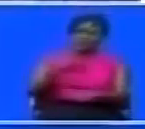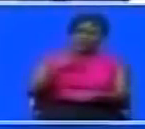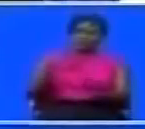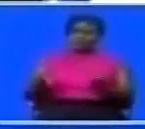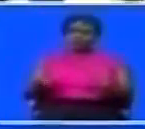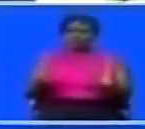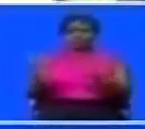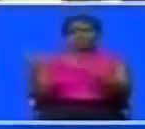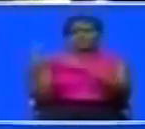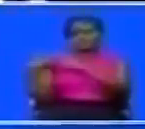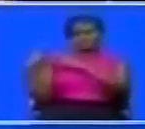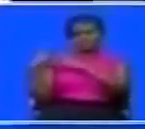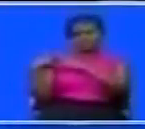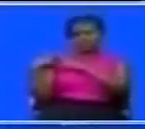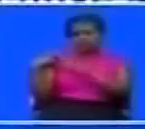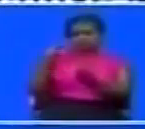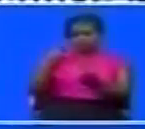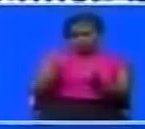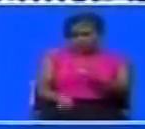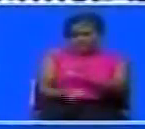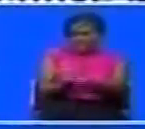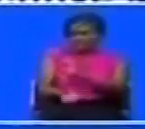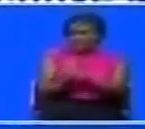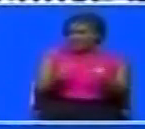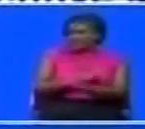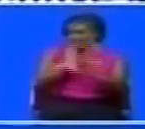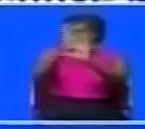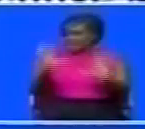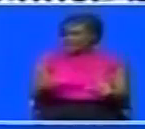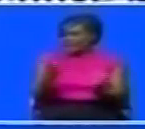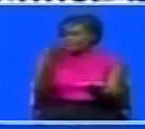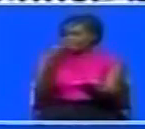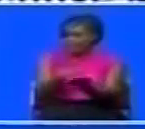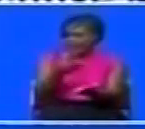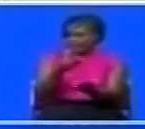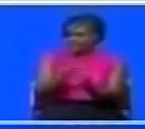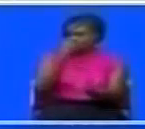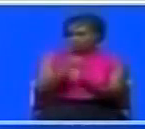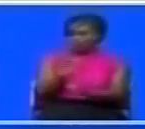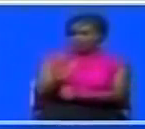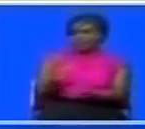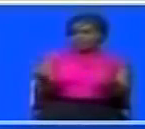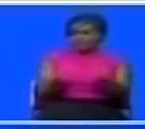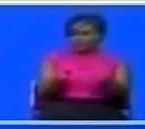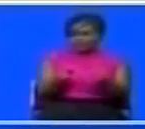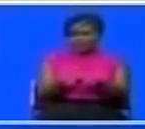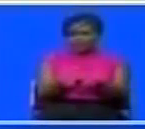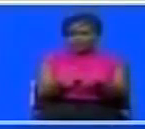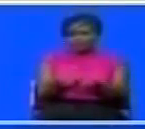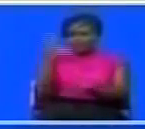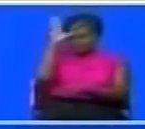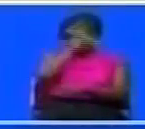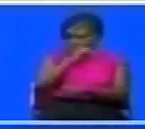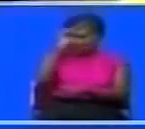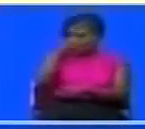maafisa wanaohusika kuwajibika na kutoa taswira kamili kuhusu utendakazi wao mbali na kujaza mapengo